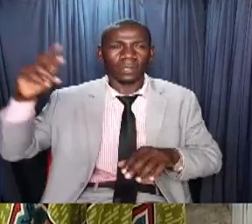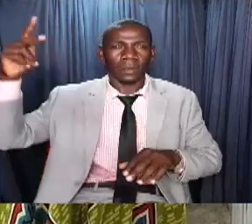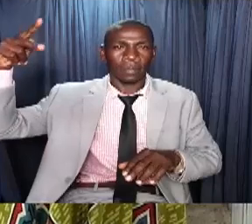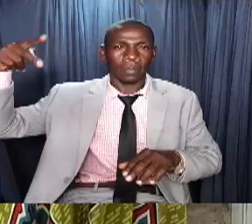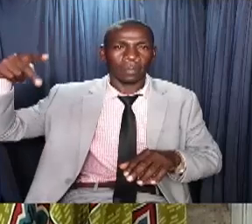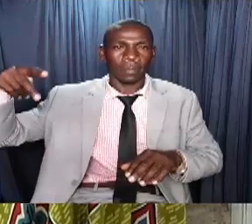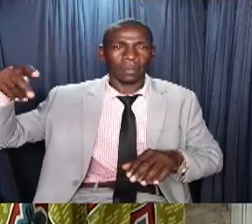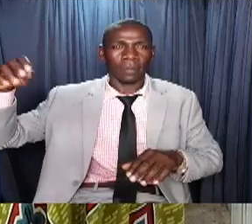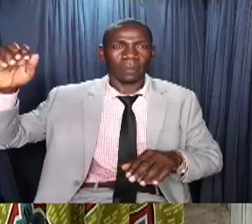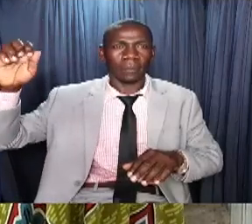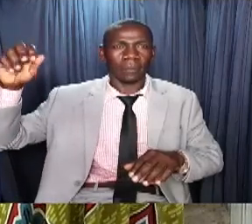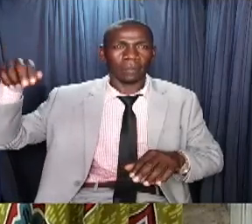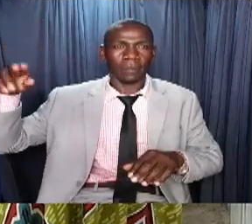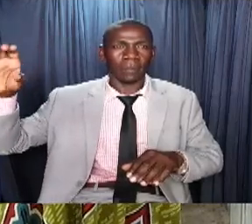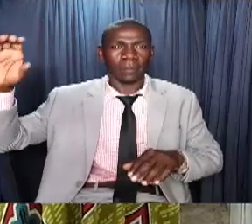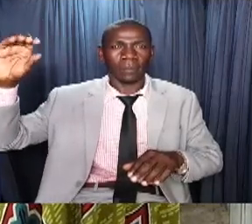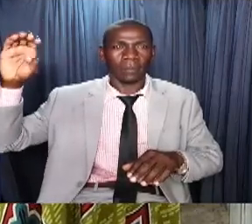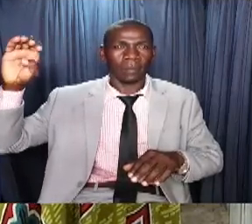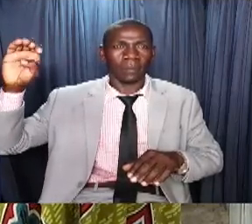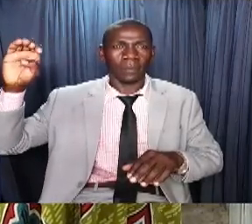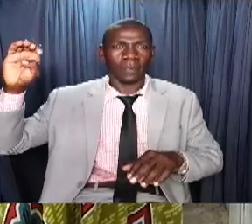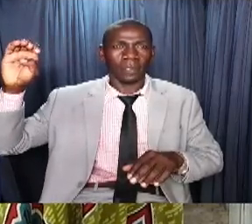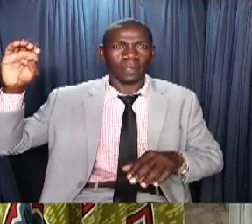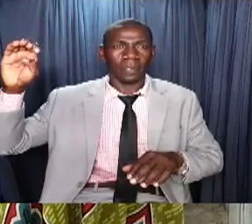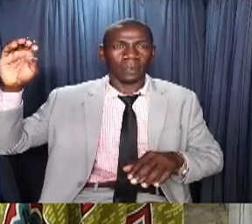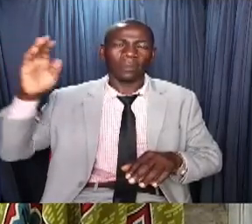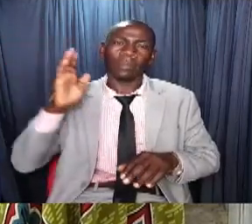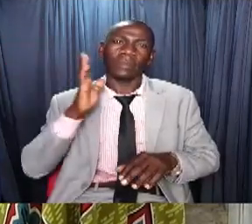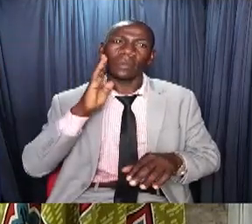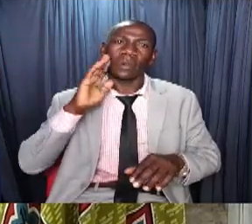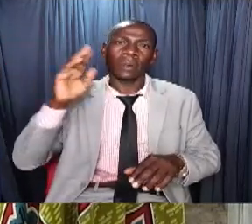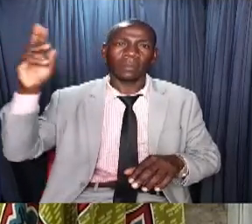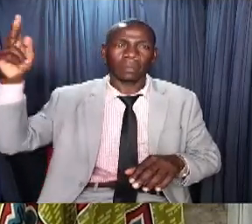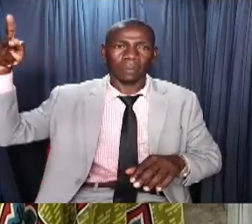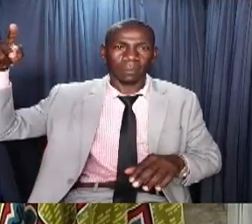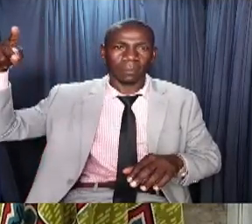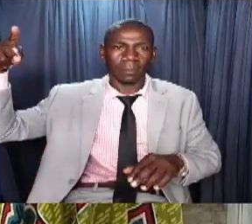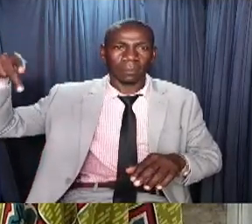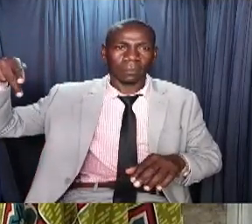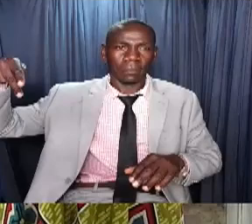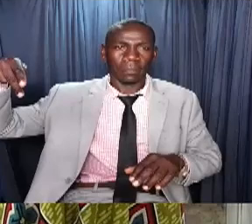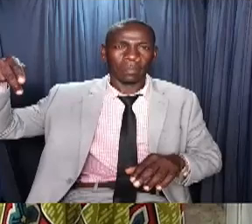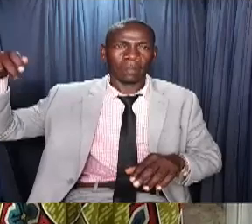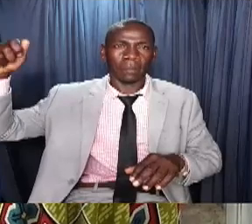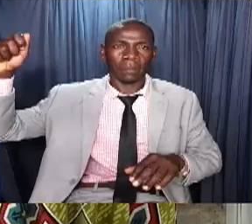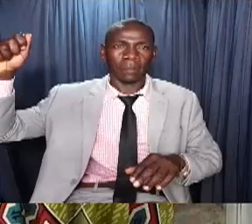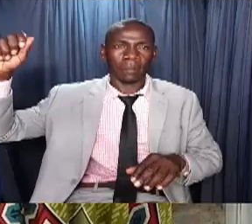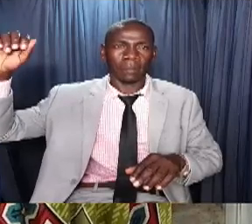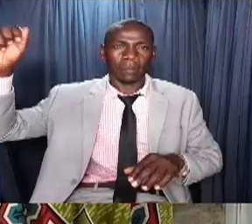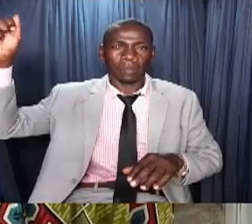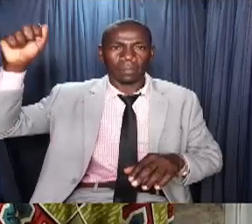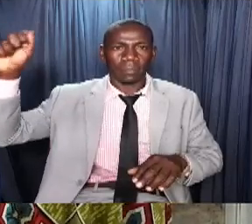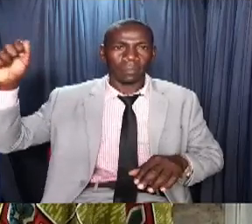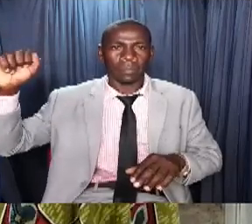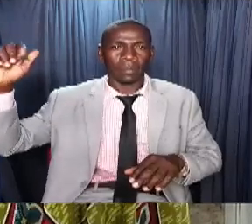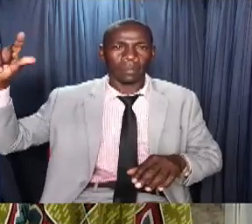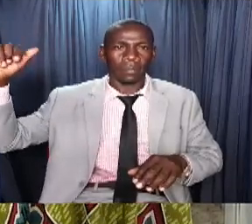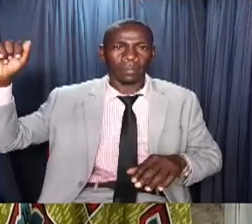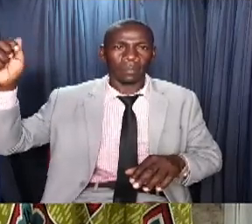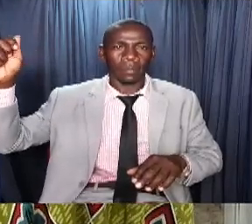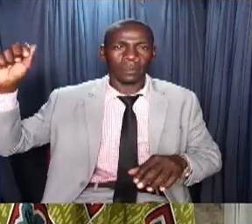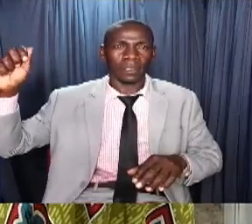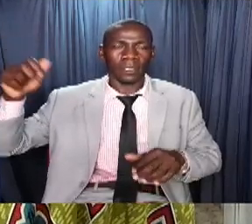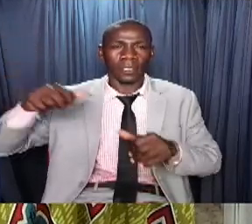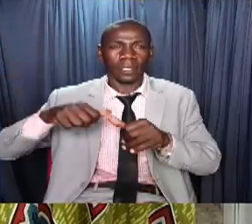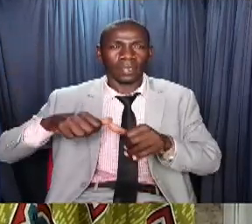Kiando na mama yake anaitwa Basilisia Kids Kiando wa Makete, Njombe. Dada anaishi Makambako,